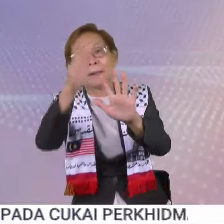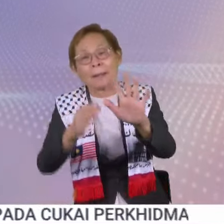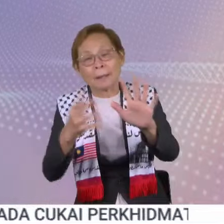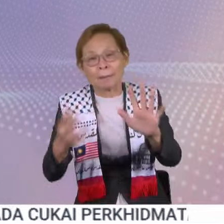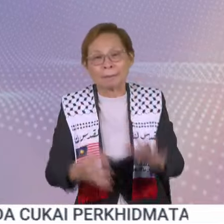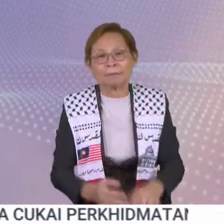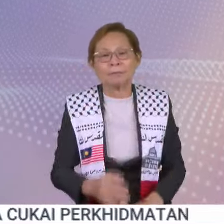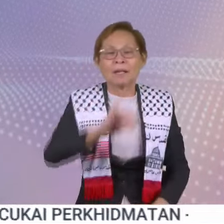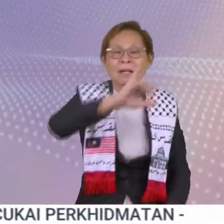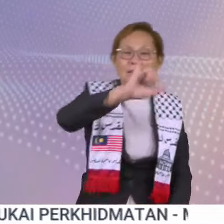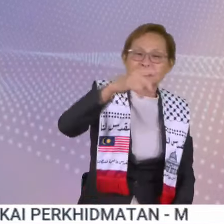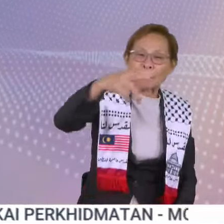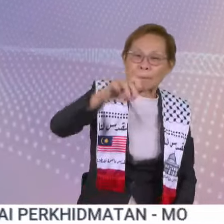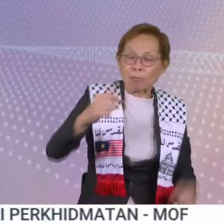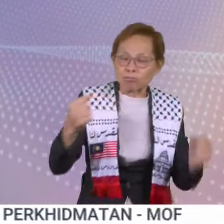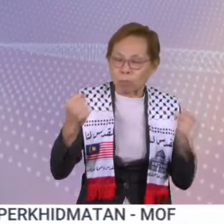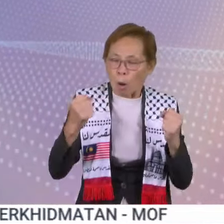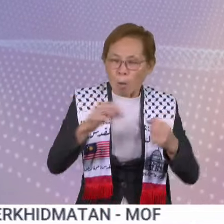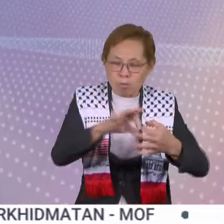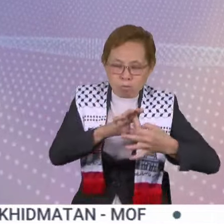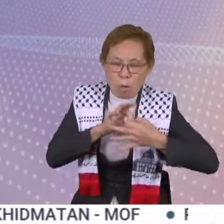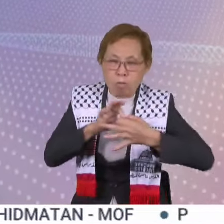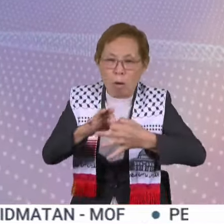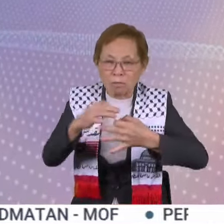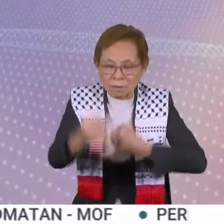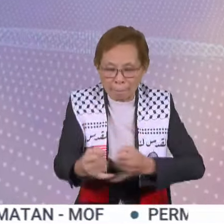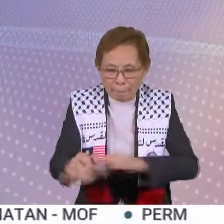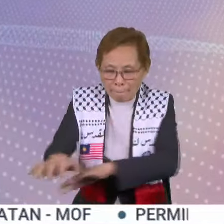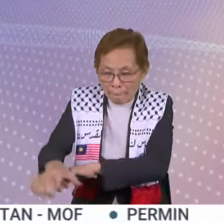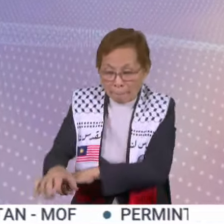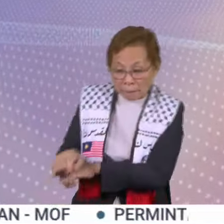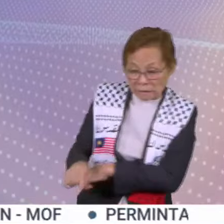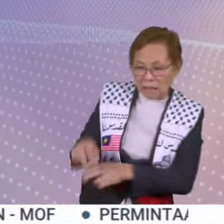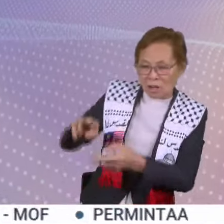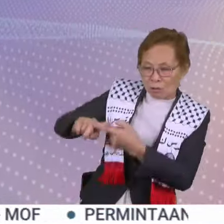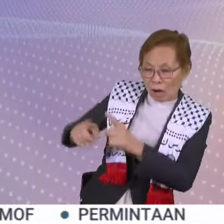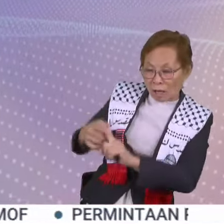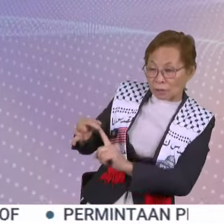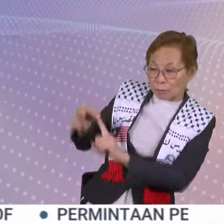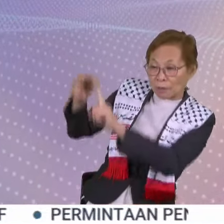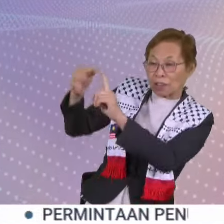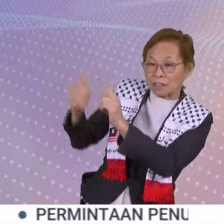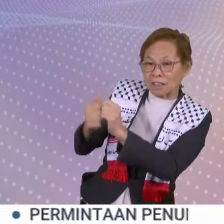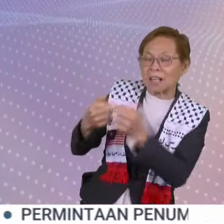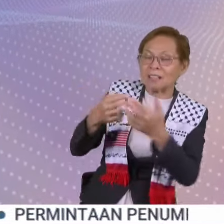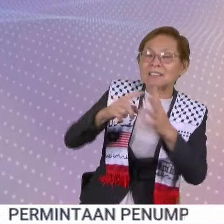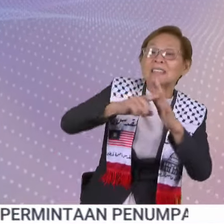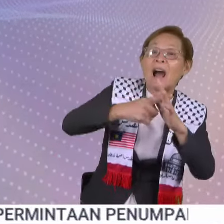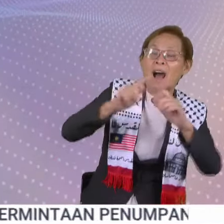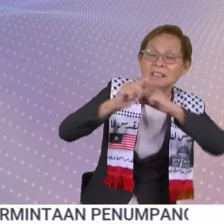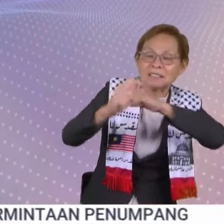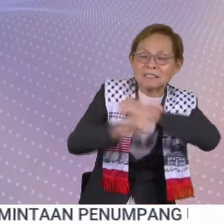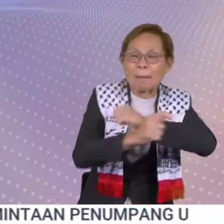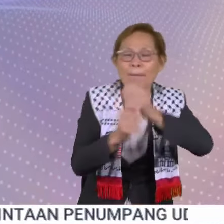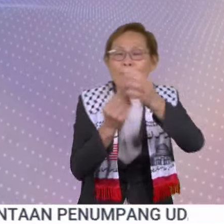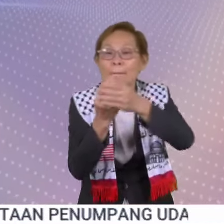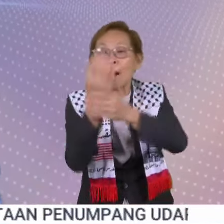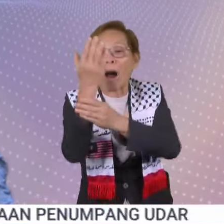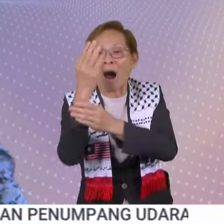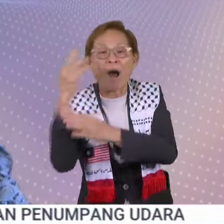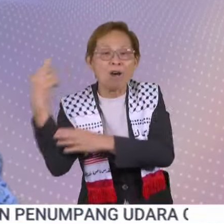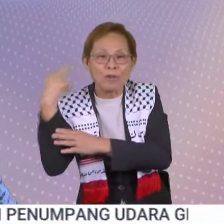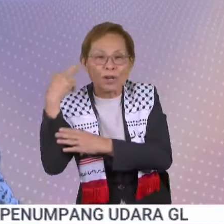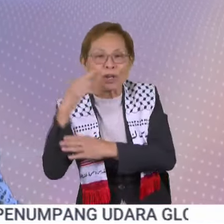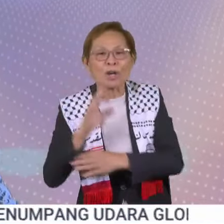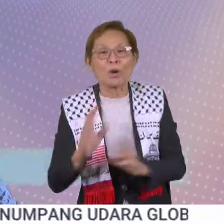Jabatan Penyiaran terus berkukuh jalinan kerjasama dengan Jabatan Pertanian yang merupakan rakan strategik dengan pelancaran Taman Herba Radio di